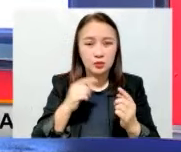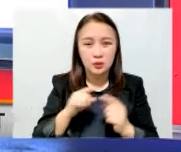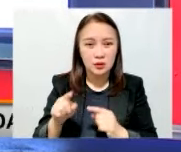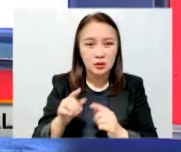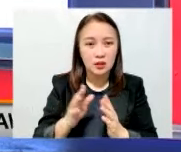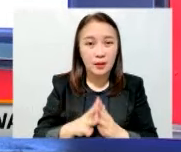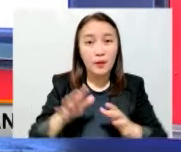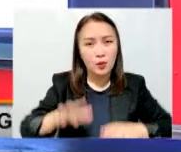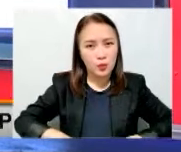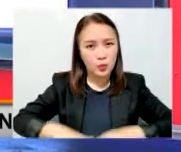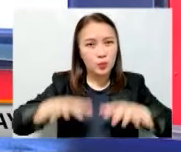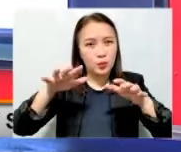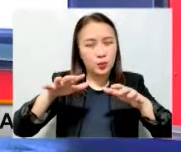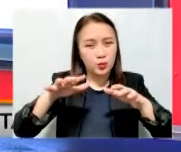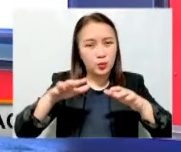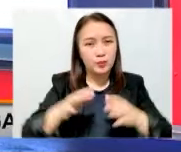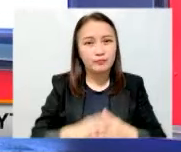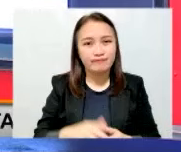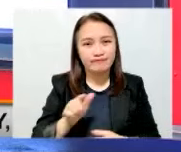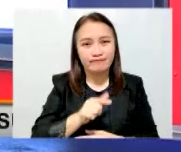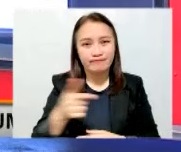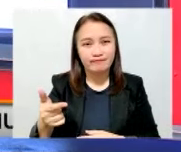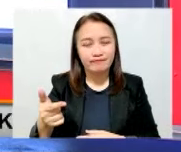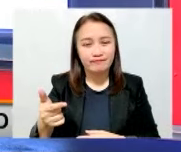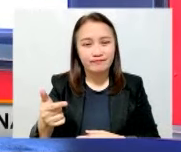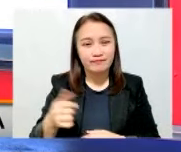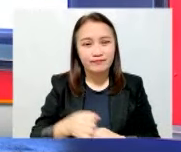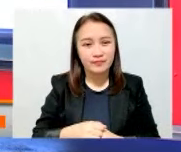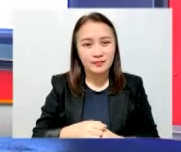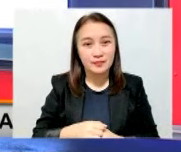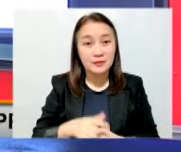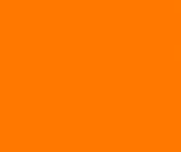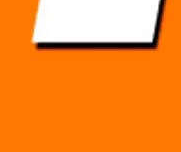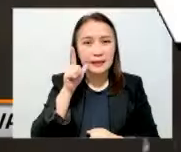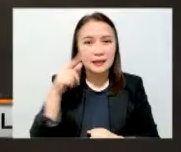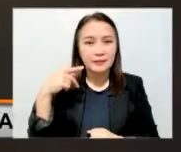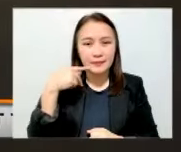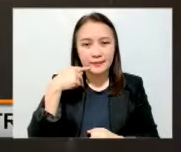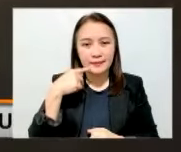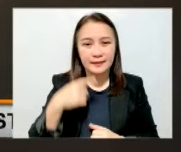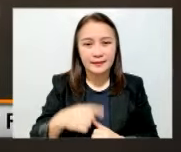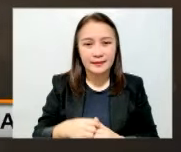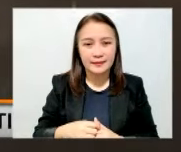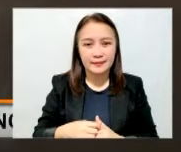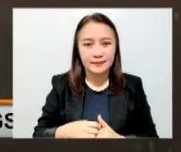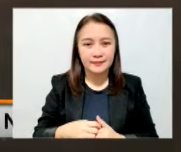ng Mindanao. Nasa frontline ang balitang yan, si Laila Pangilinan.